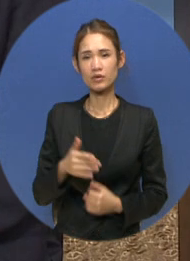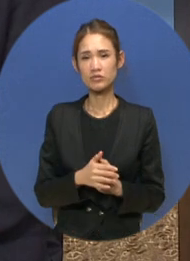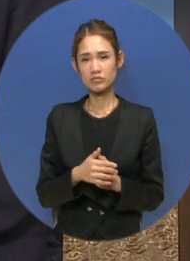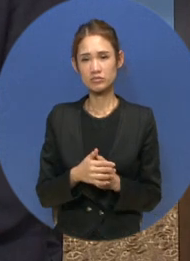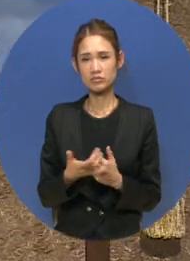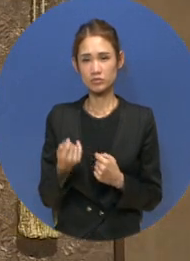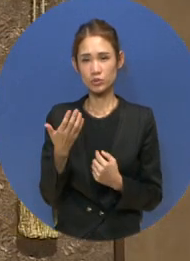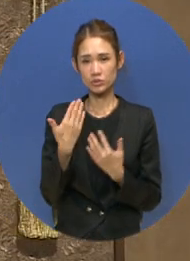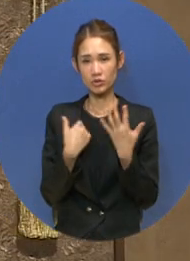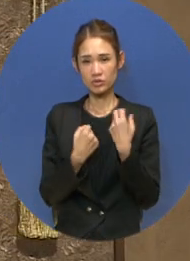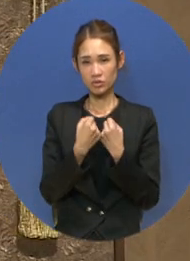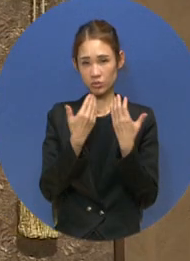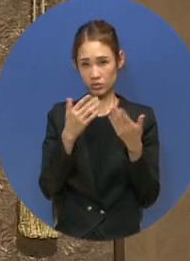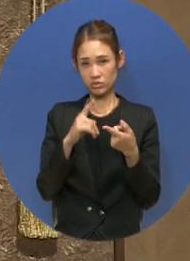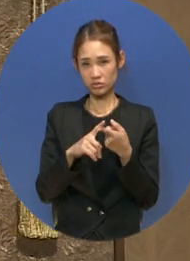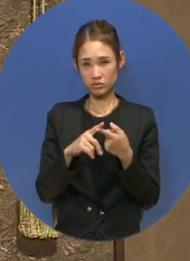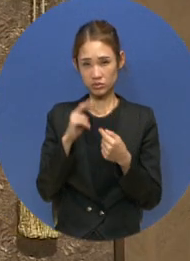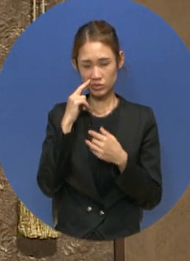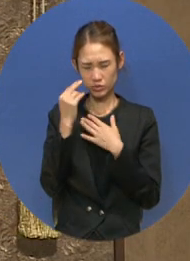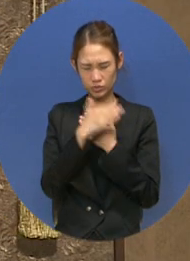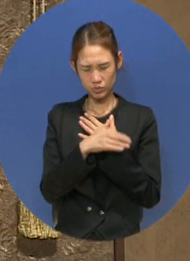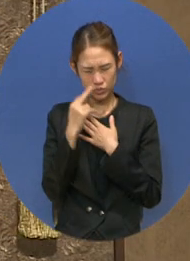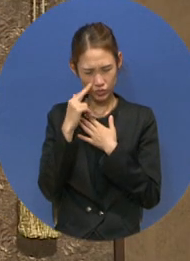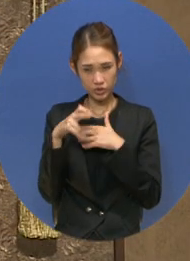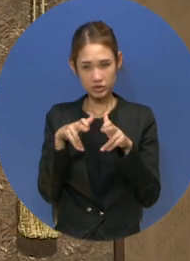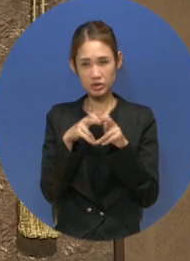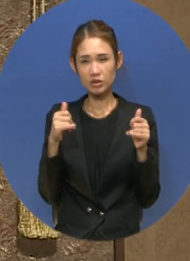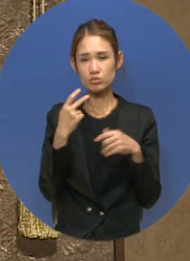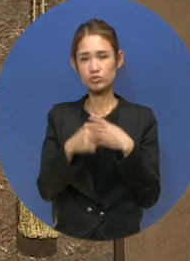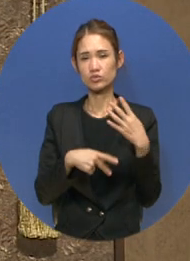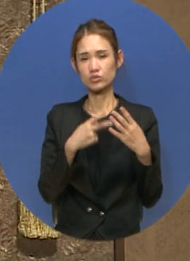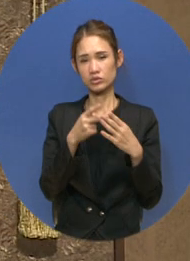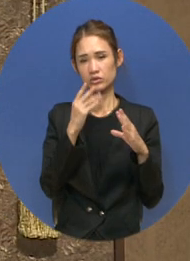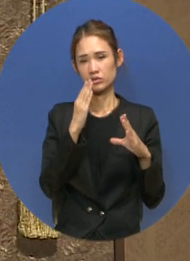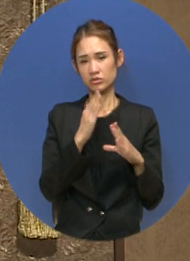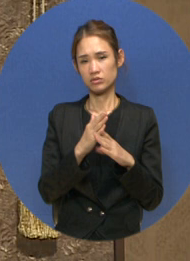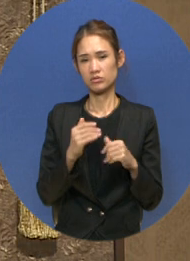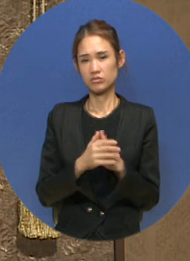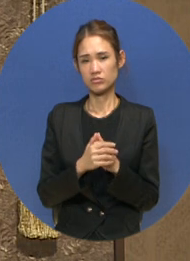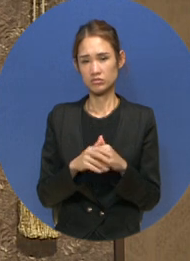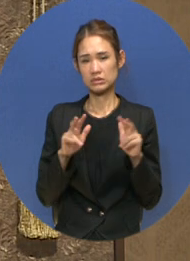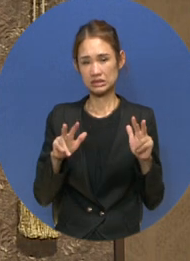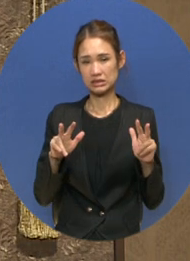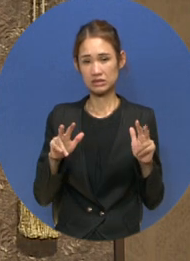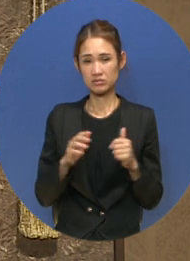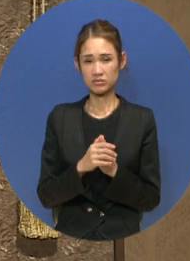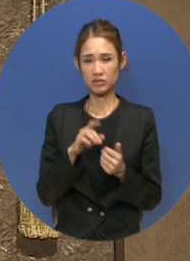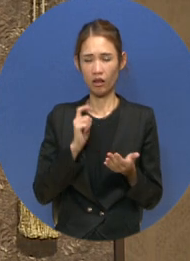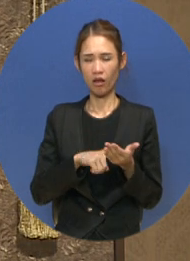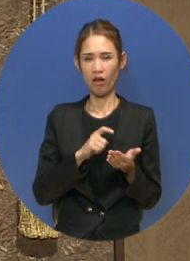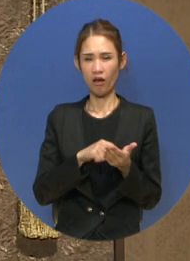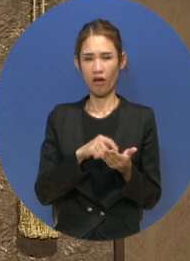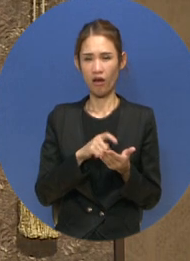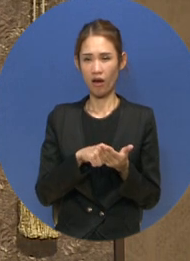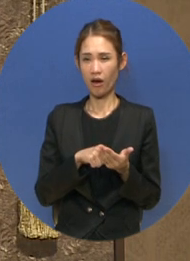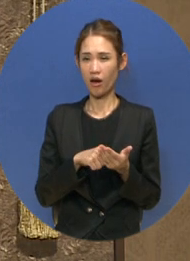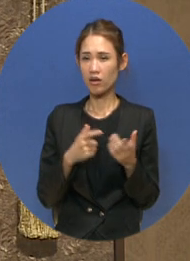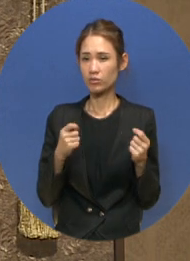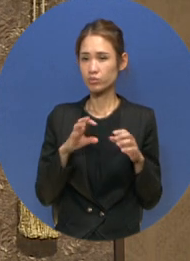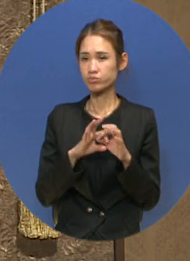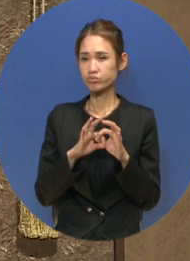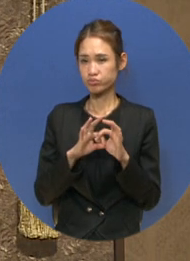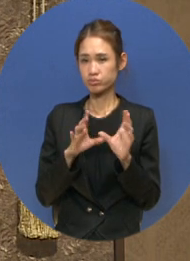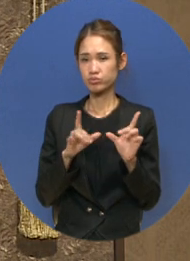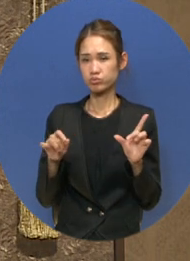앞서 얘기했듯이 이제 그 최중증 장애인들 프로그램 같은 경우는 네. 당장 그 시급하니까요. 그 부분을